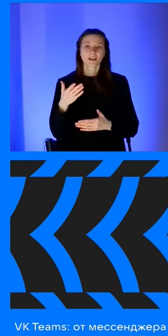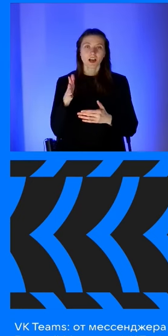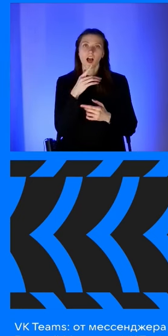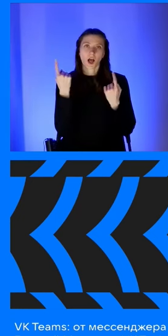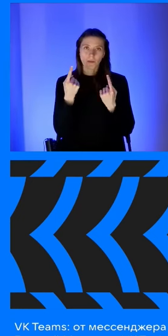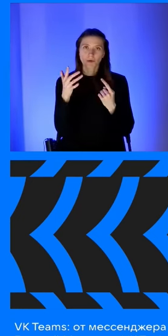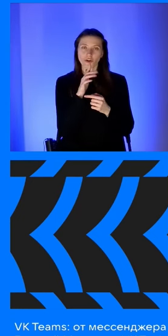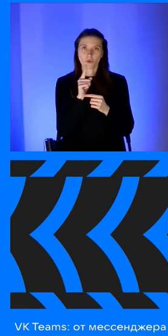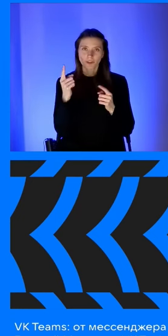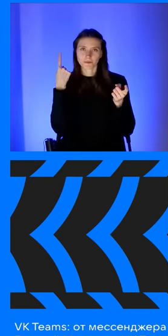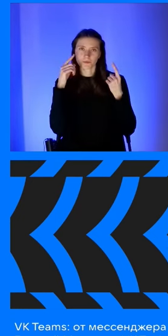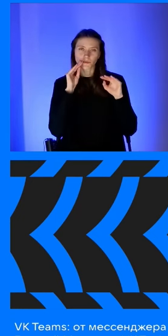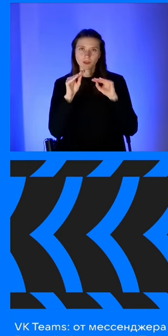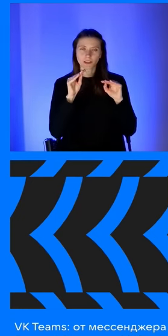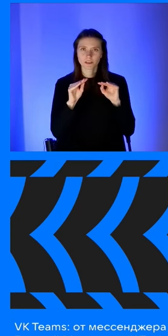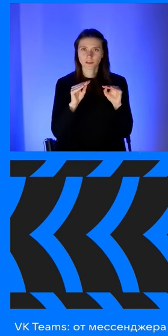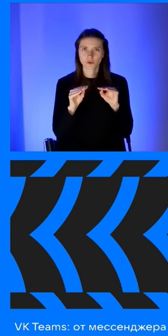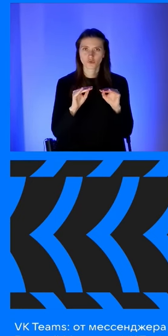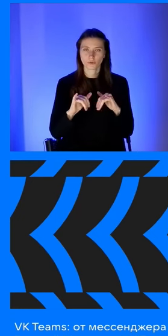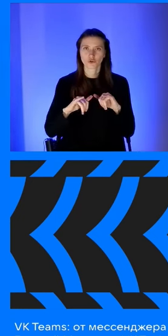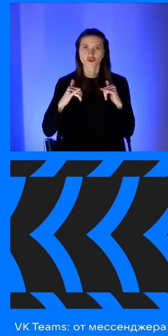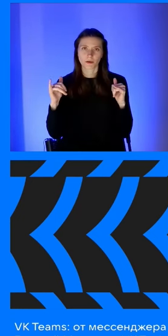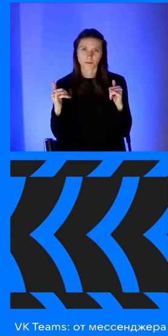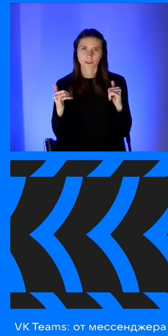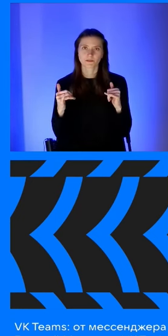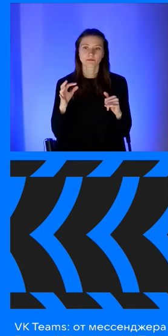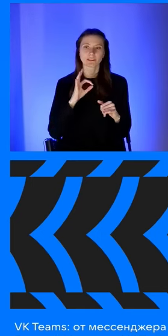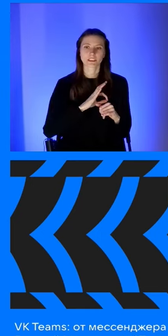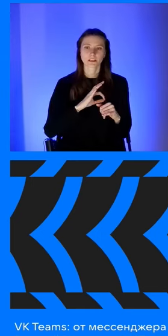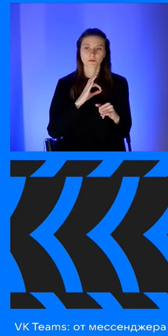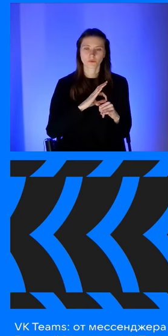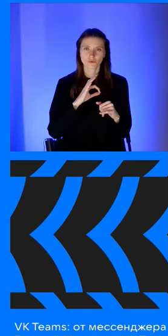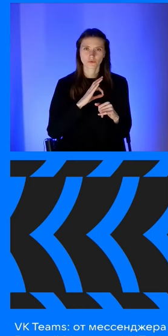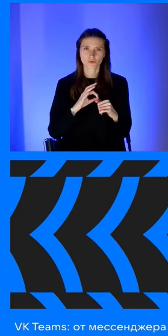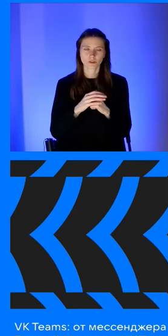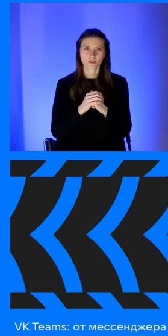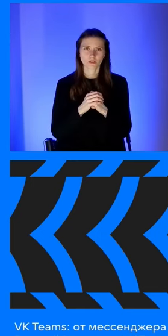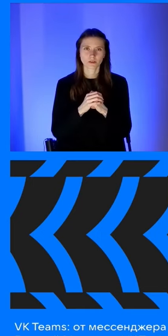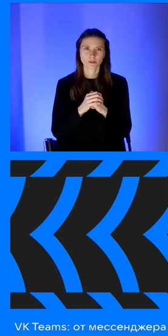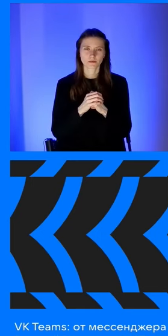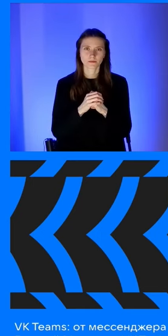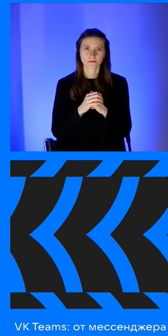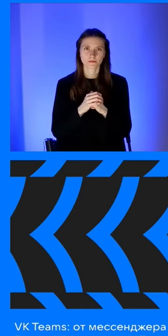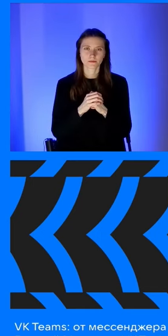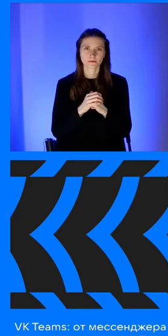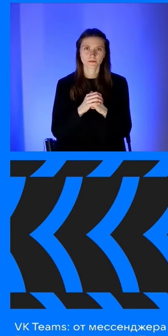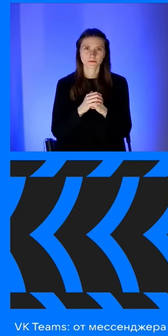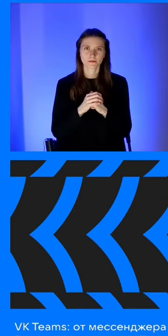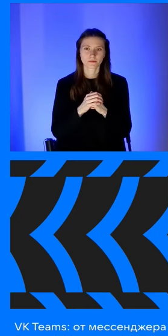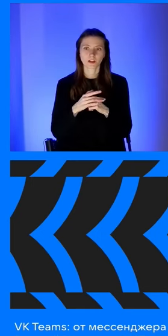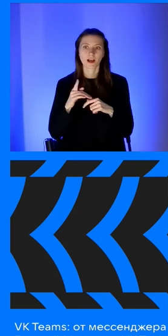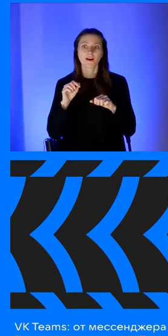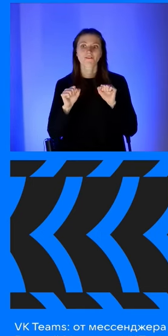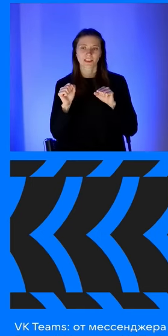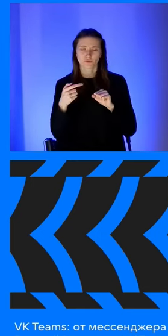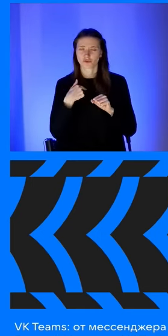построении архитектуры, основанной на шардировании, применяется какой-то принцип разделения шардов. Я вот, возможно, прослушал, а возможно, ты не